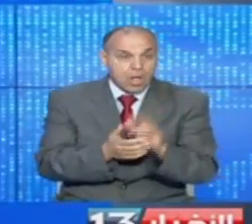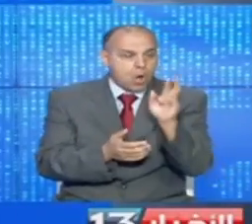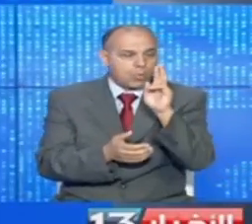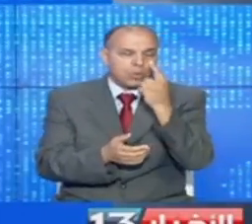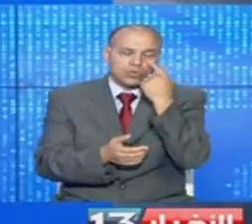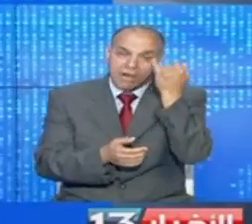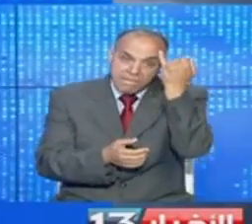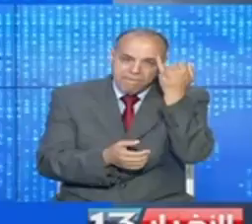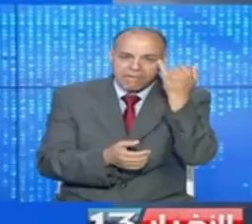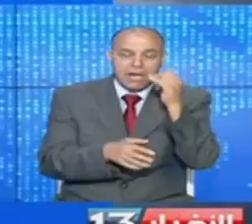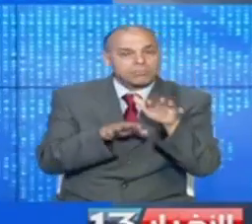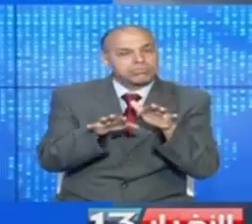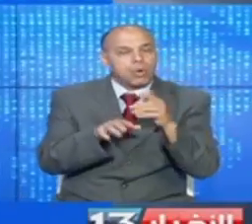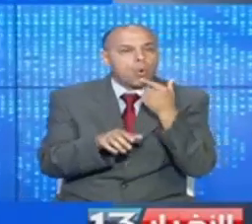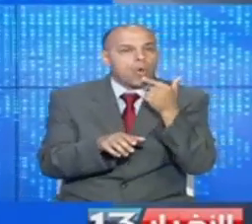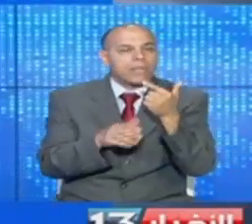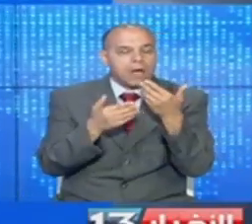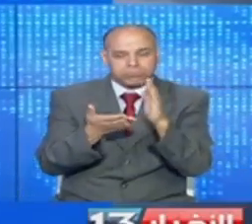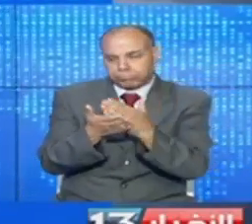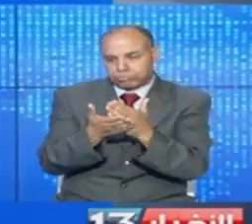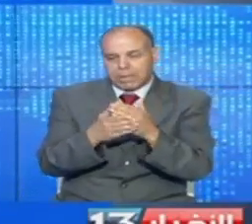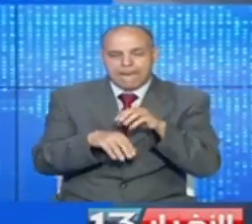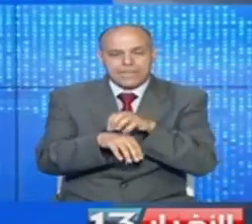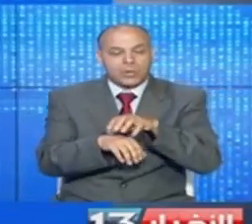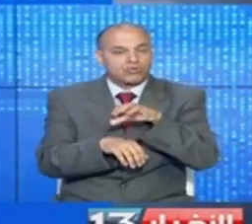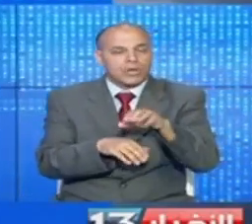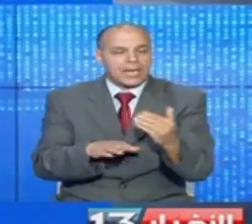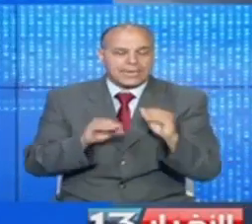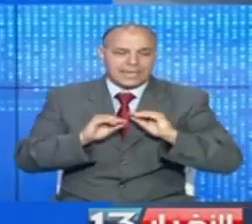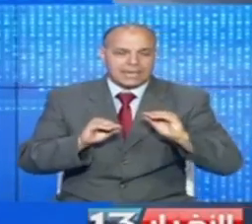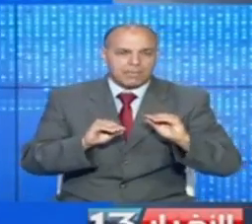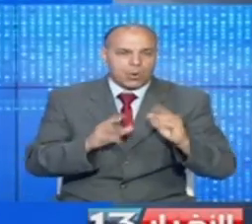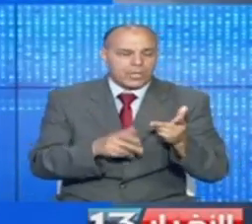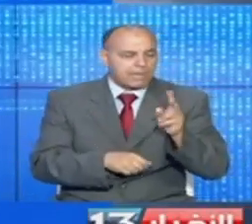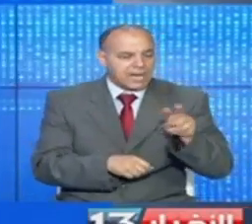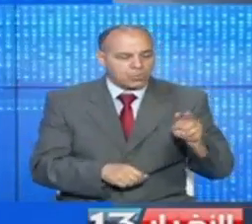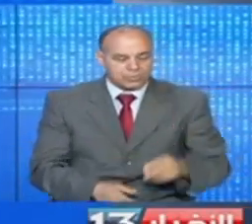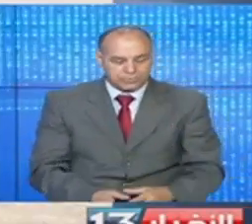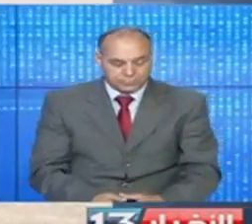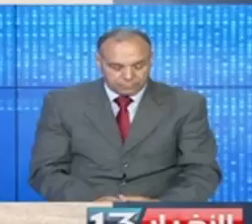الروبورتاج فكرة عن هذه الإجراءات من خلال ما أعدته المندوبية الجهوية للتربية بابن عروس.